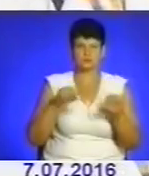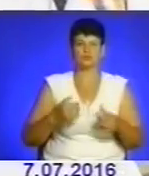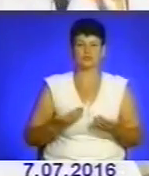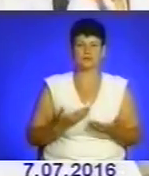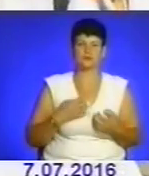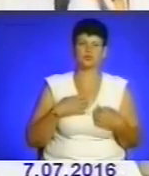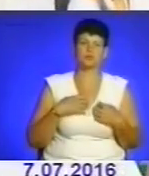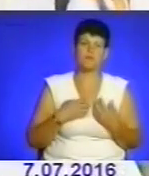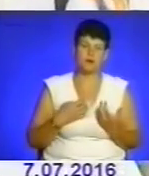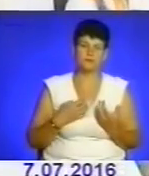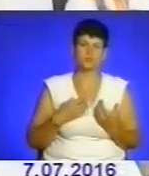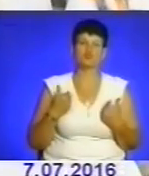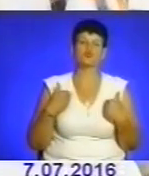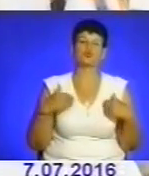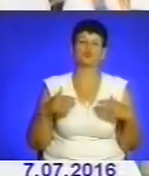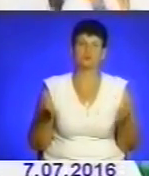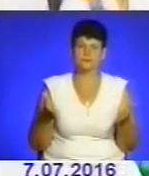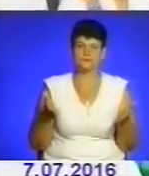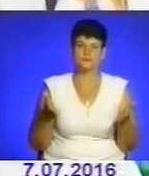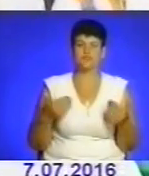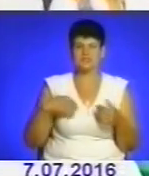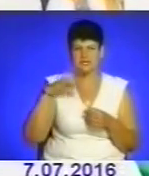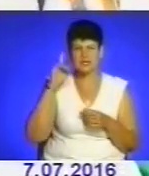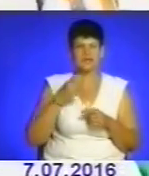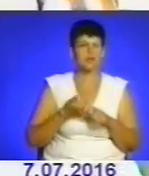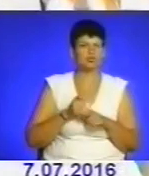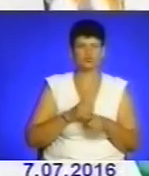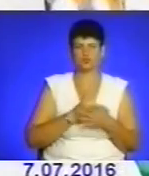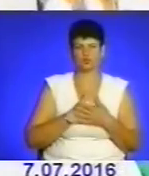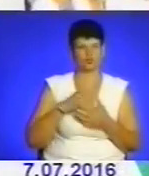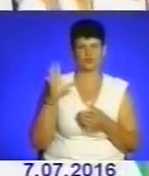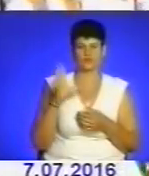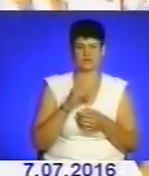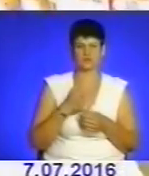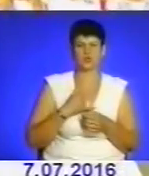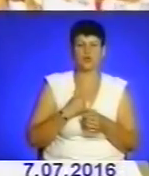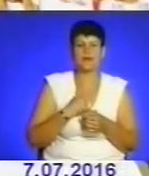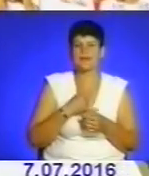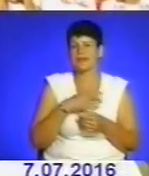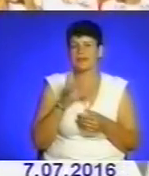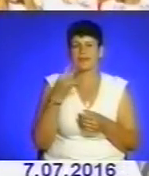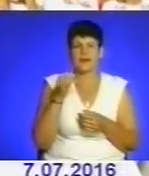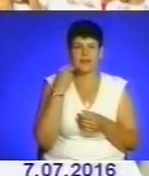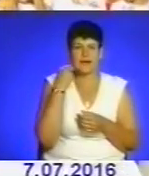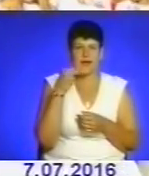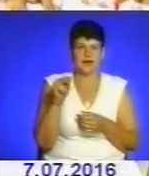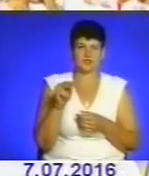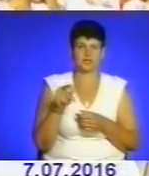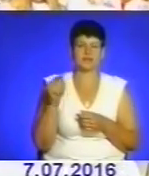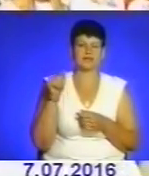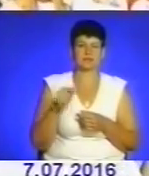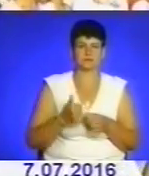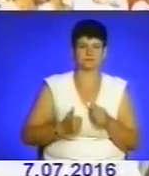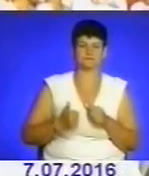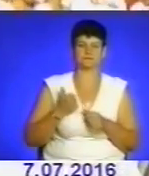журба тому, що йдуть. Ви знаєте, я їх всіх дуже люблю. Вони в мене найкращі. Я ними пишаюся.